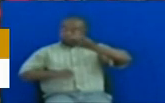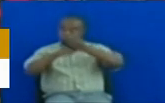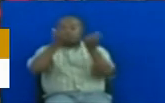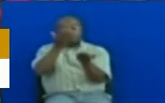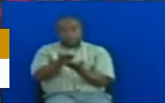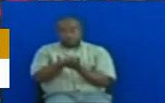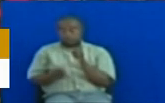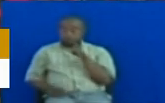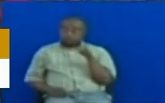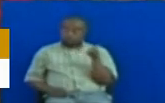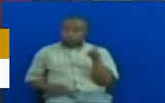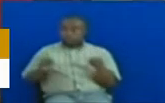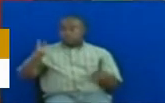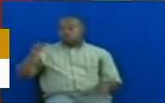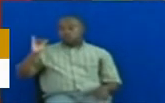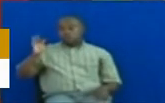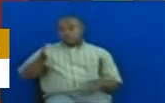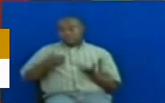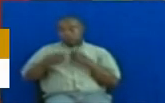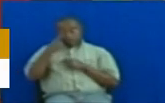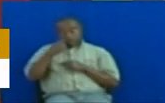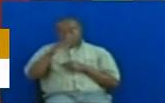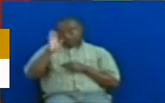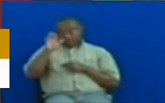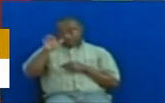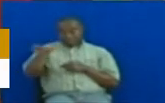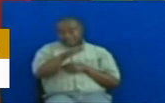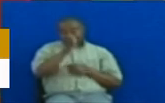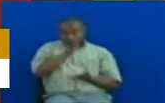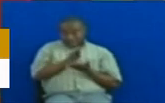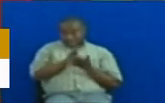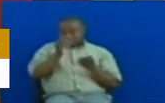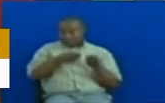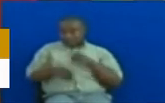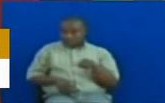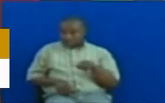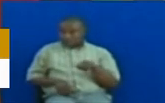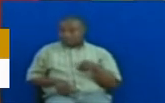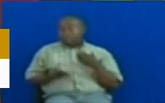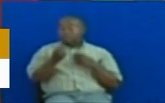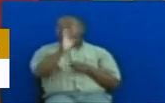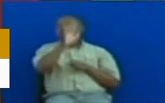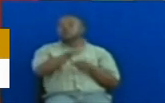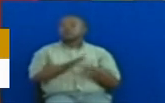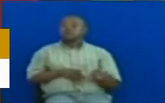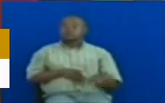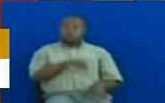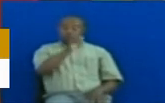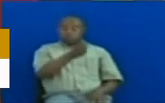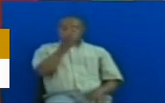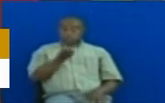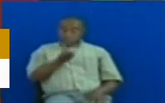Sware kutokana na nature ya hii biashara na ukubwa wake na utajirisho wake. Akipewa mtu